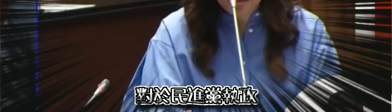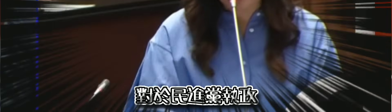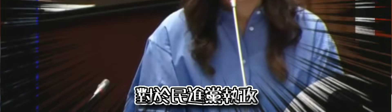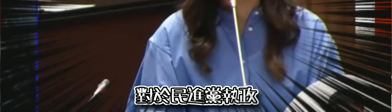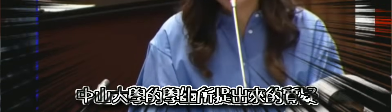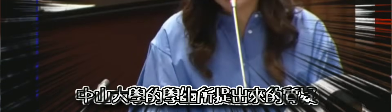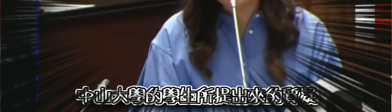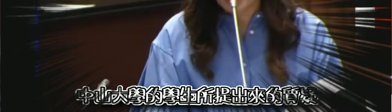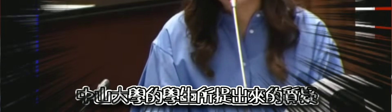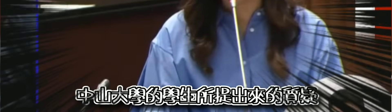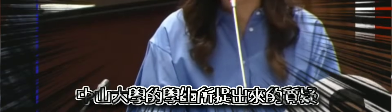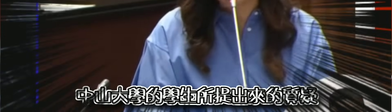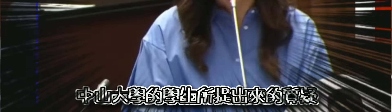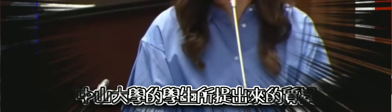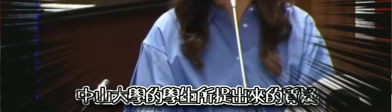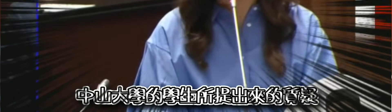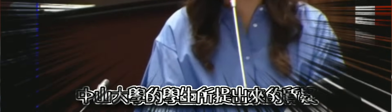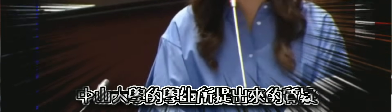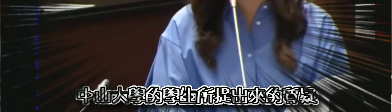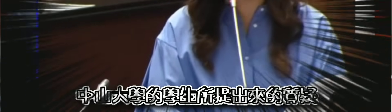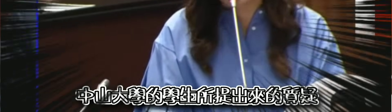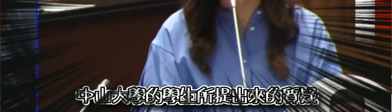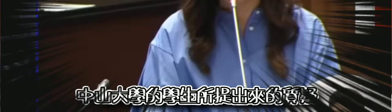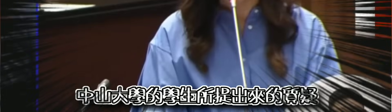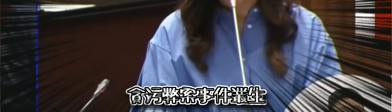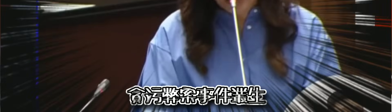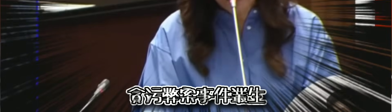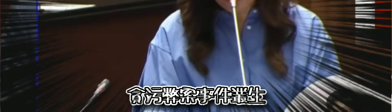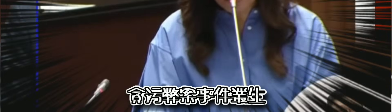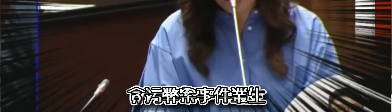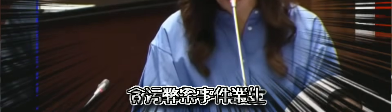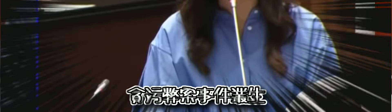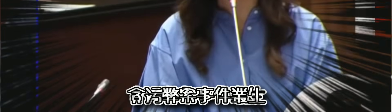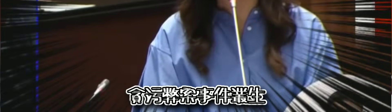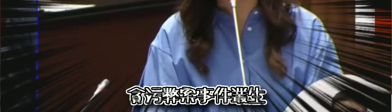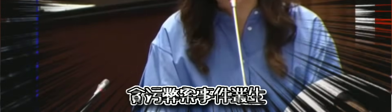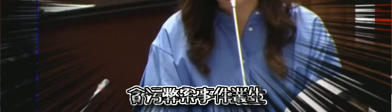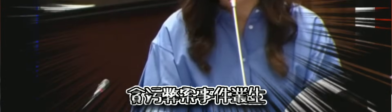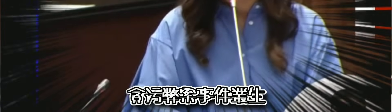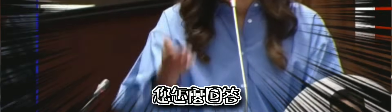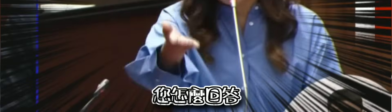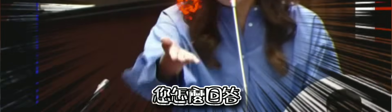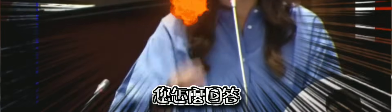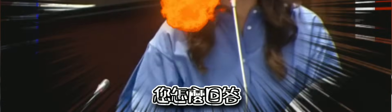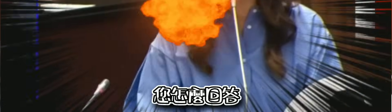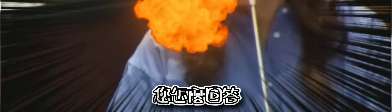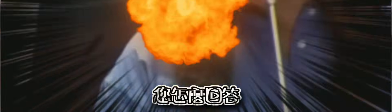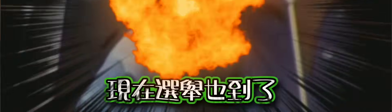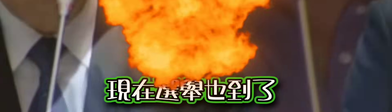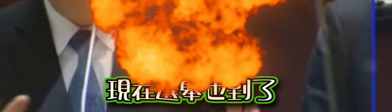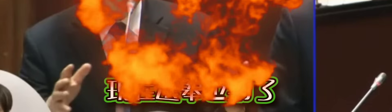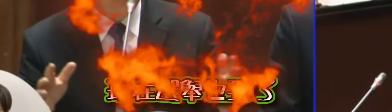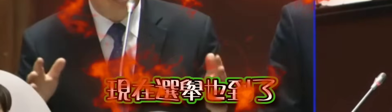民进党执政中山大学的学生所提出来的质疑，贪污弊案事件重生，您怎么